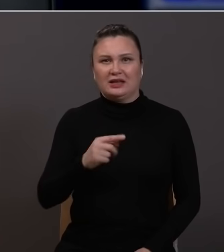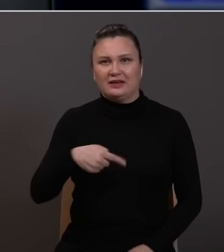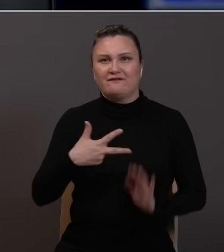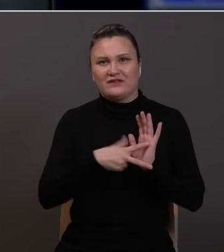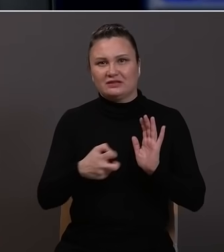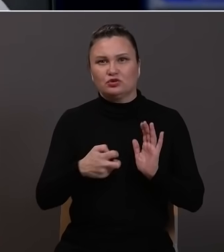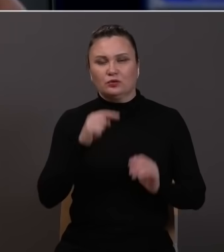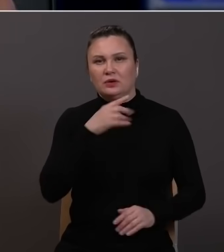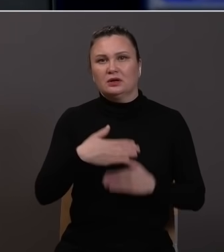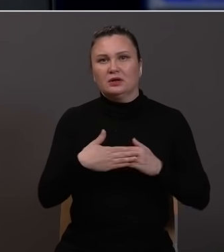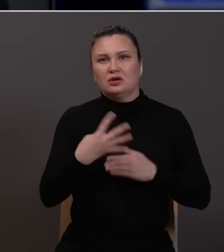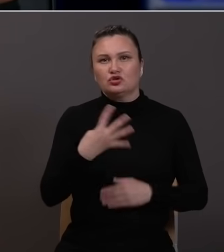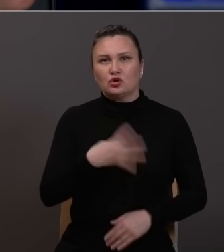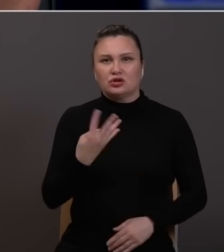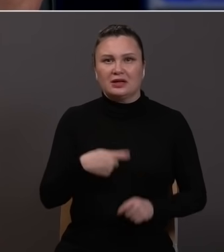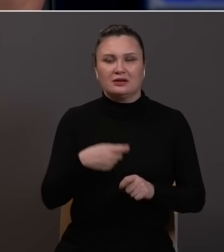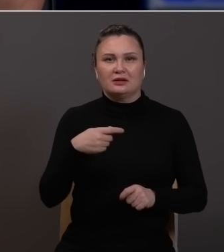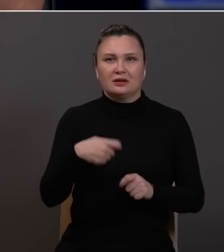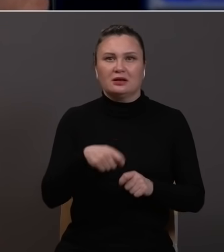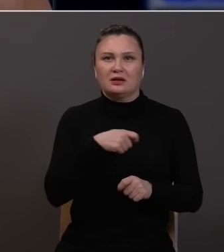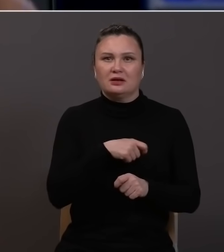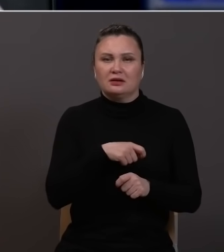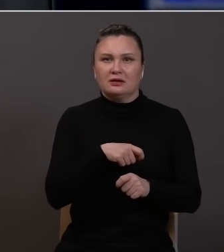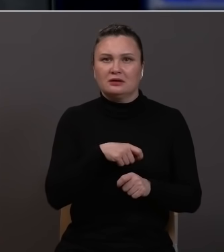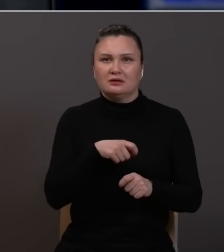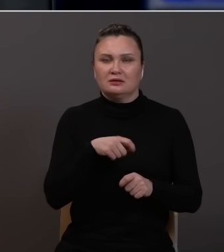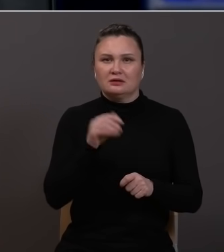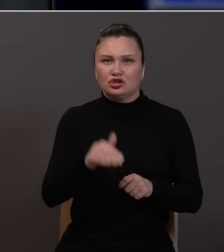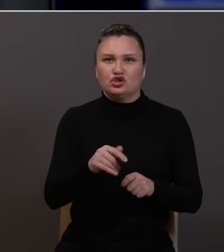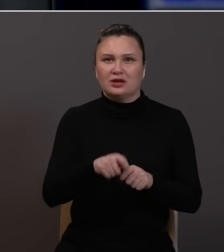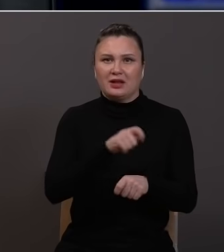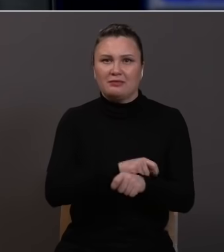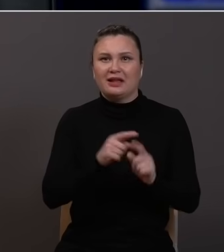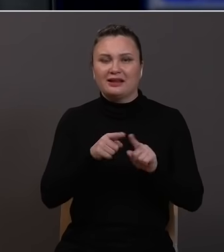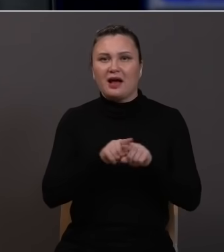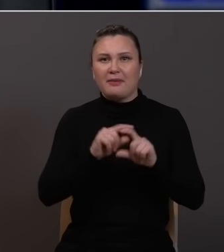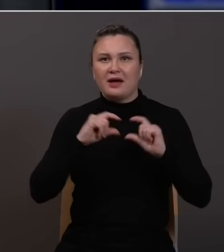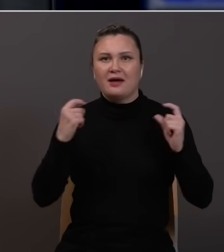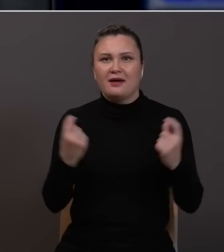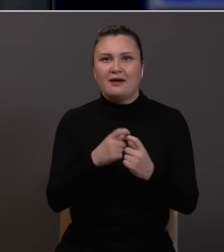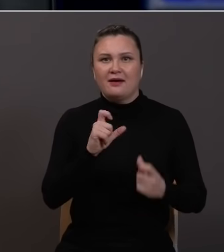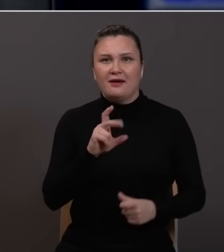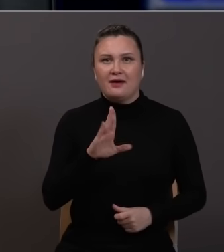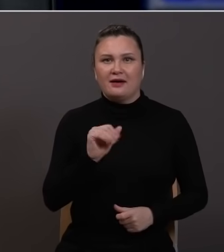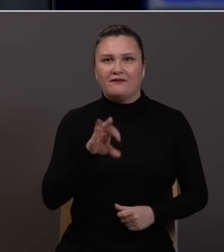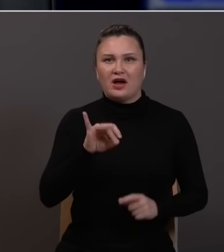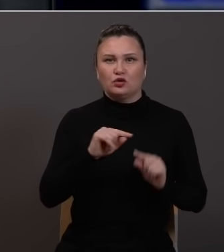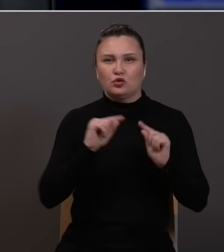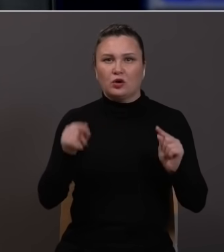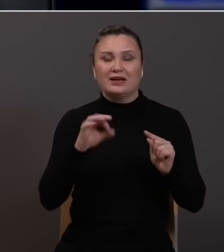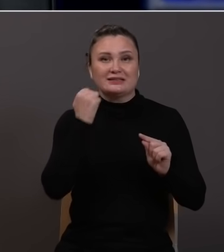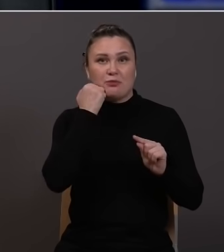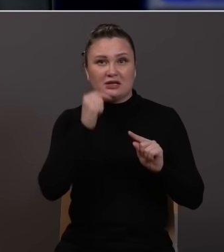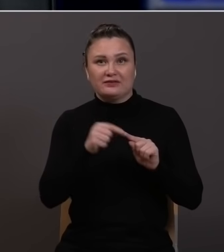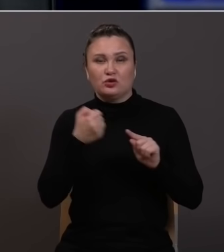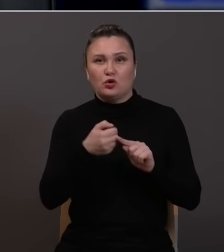44 тысячи километров. Это получается длина экватора. Мы стартовали из Москвы, доехали до Португалии,